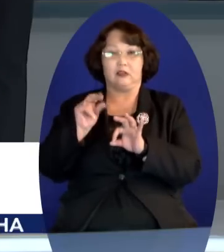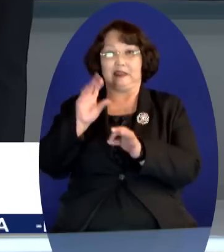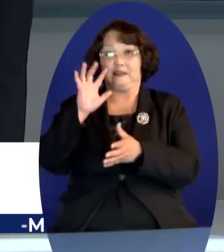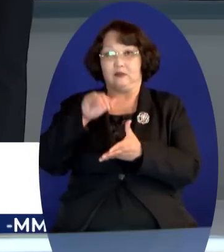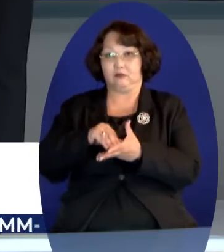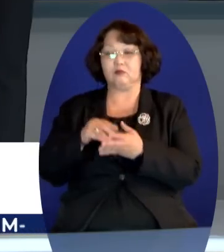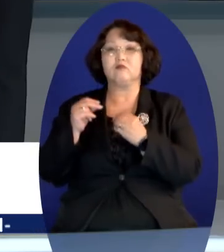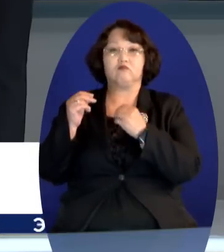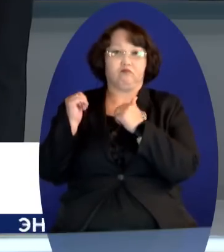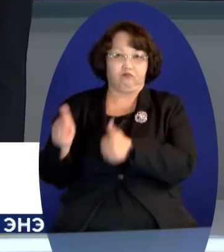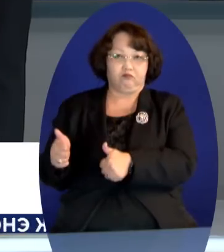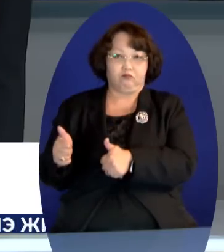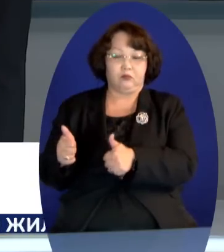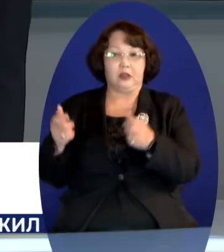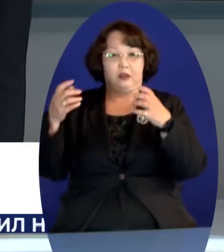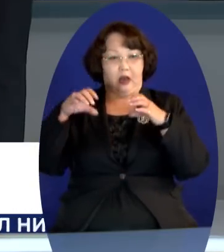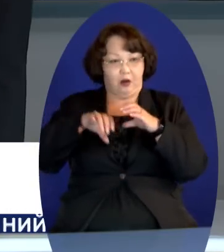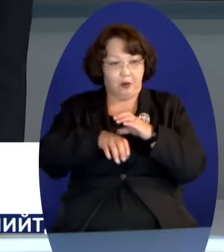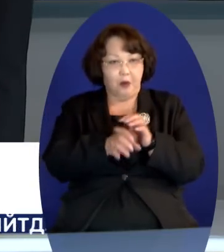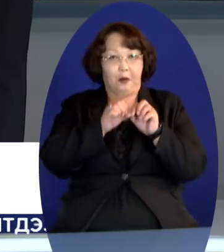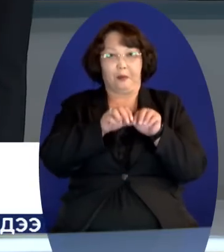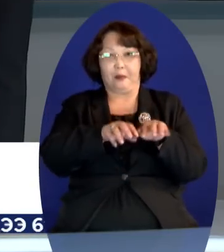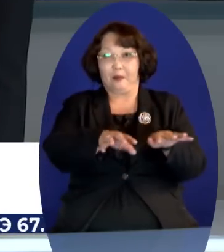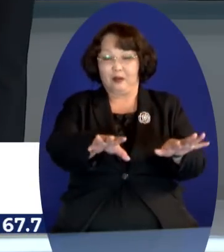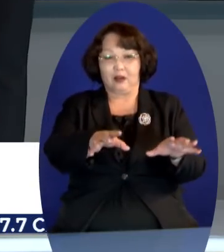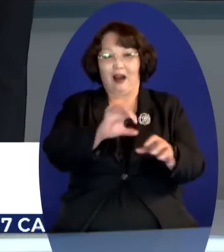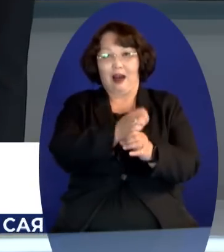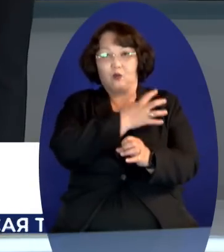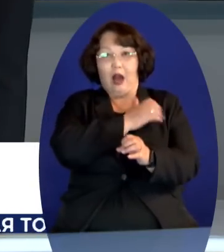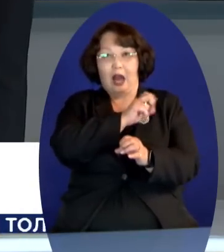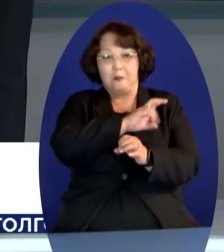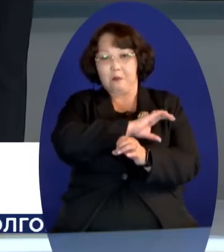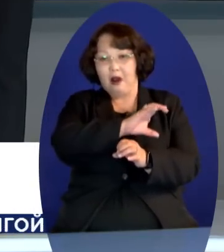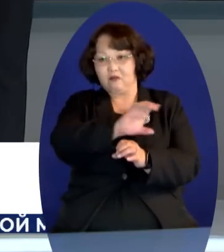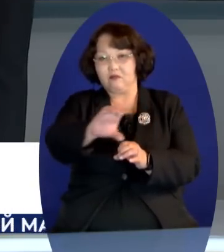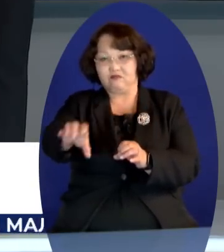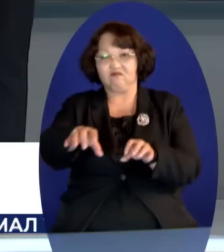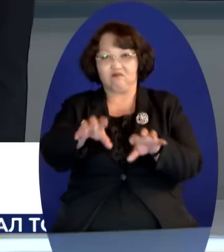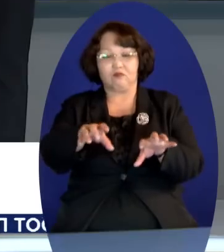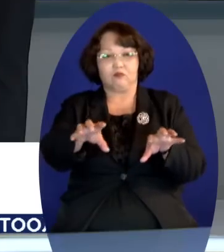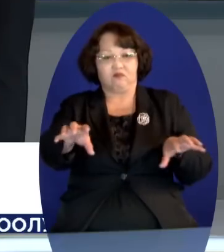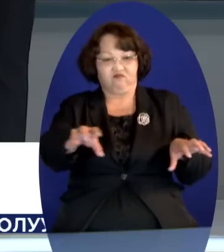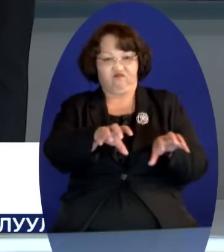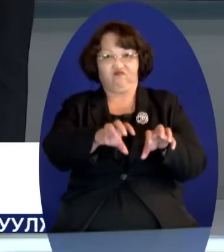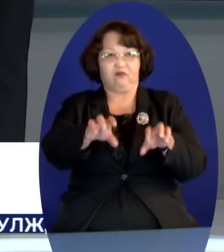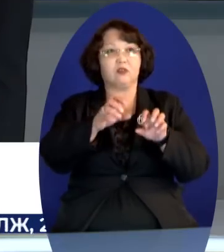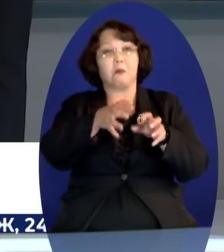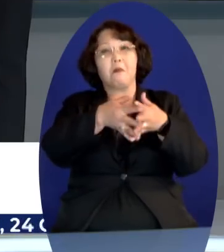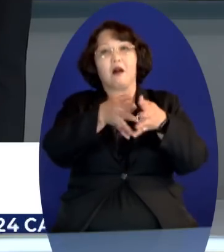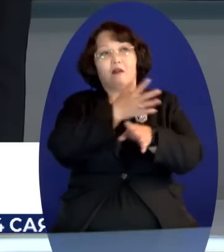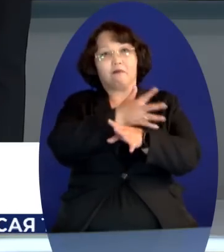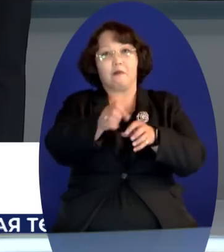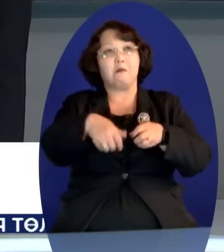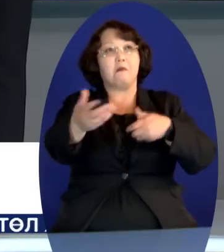горим зөрчигдсэн зүйл байхгүй гэдгийг Улс Уугийн Удирдах Газраас өөрийн лабораторитой хийсэн шинжилгээгээр баталгаажуулсан гэдэг мэдээллийг